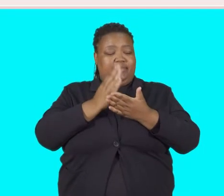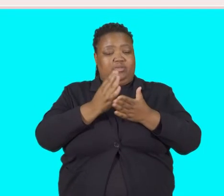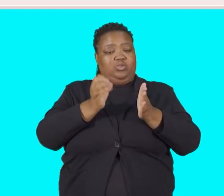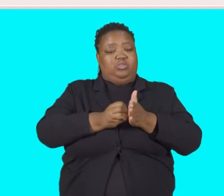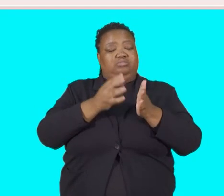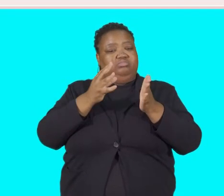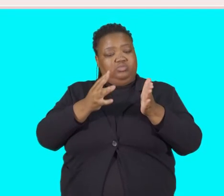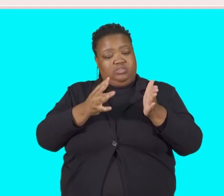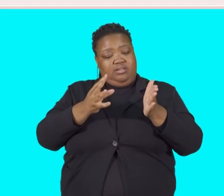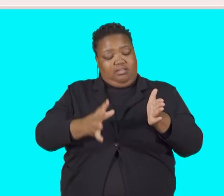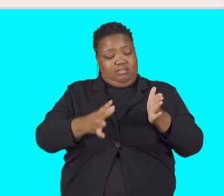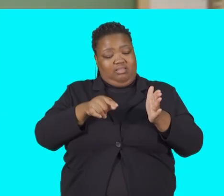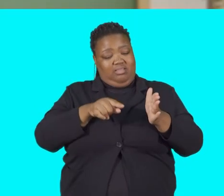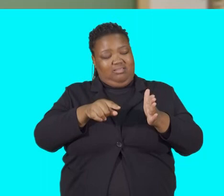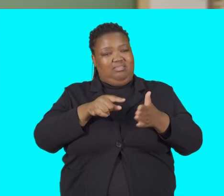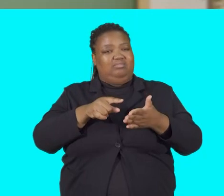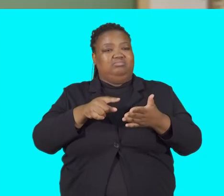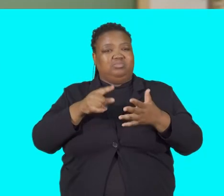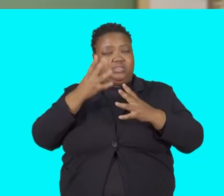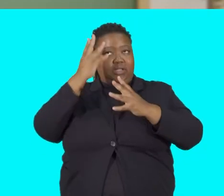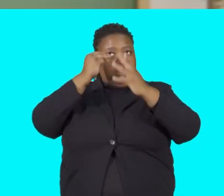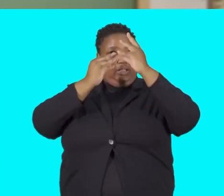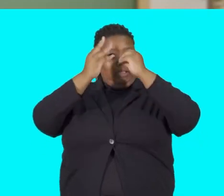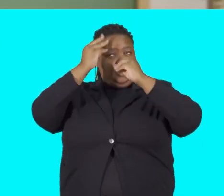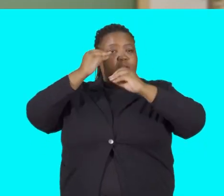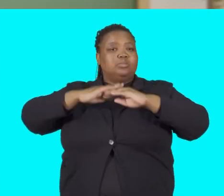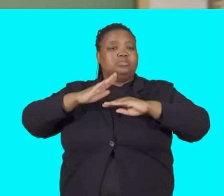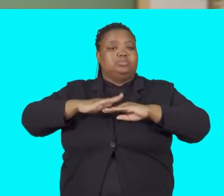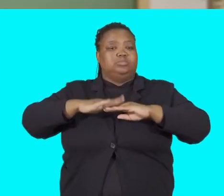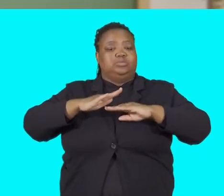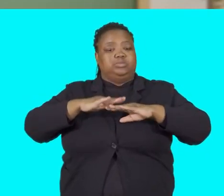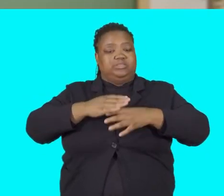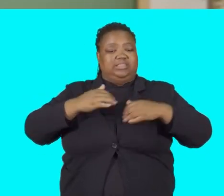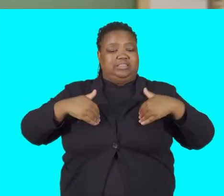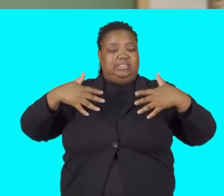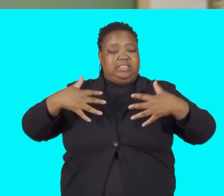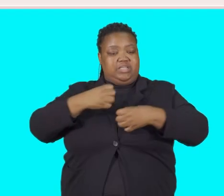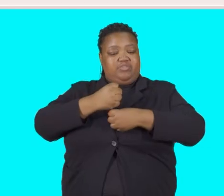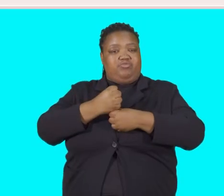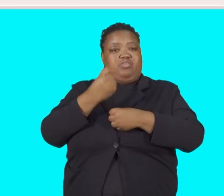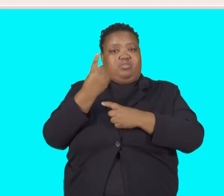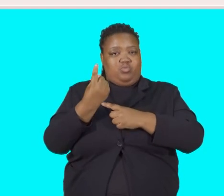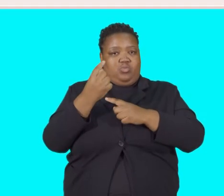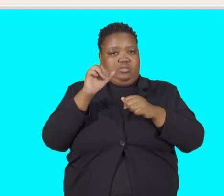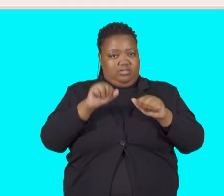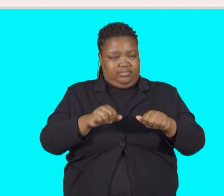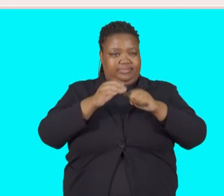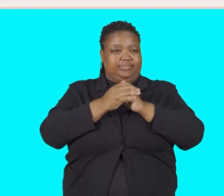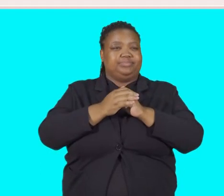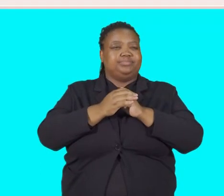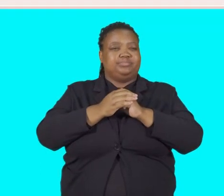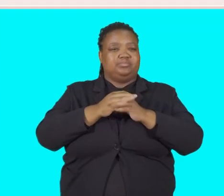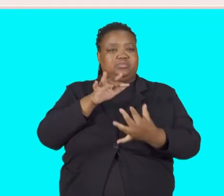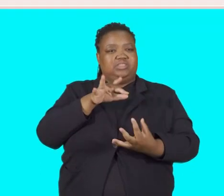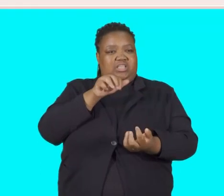nzulu kuzawuqhubekeka kuso sonke isigaba sabaqalayo. Kukho nesishwangathelo sebakala